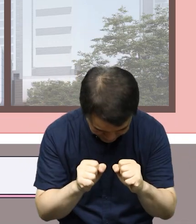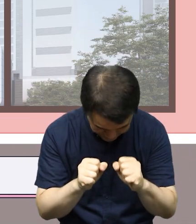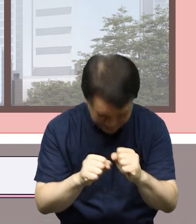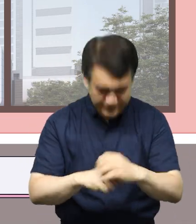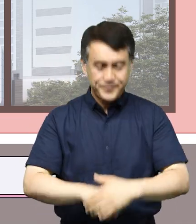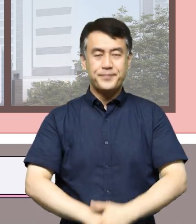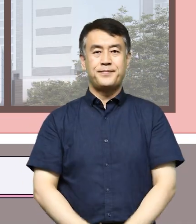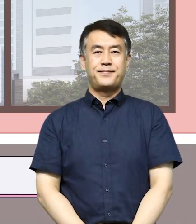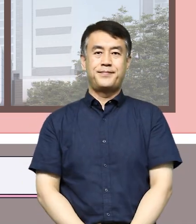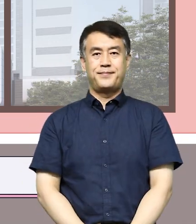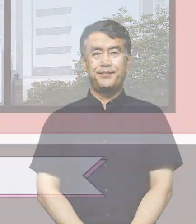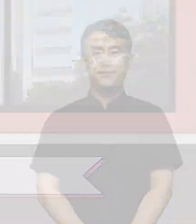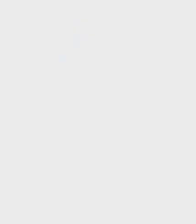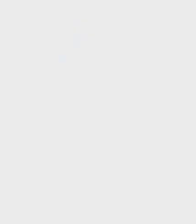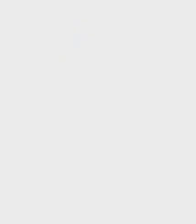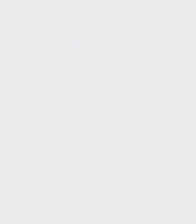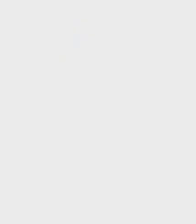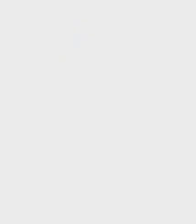안녕